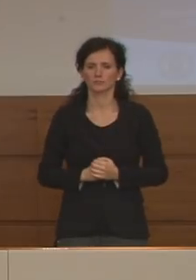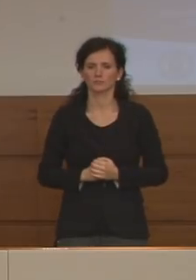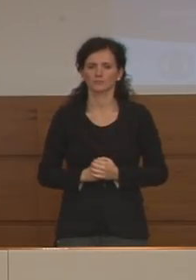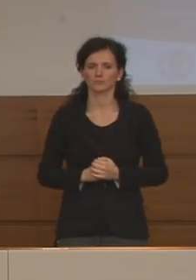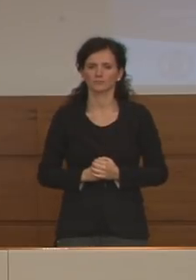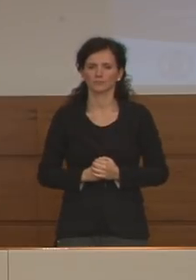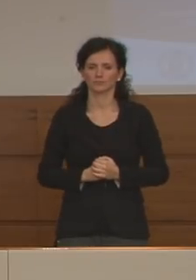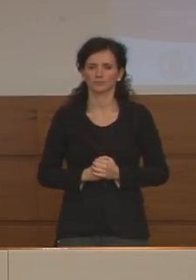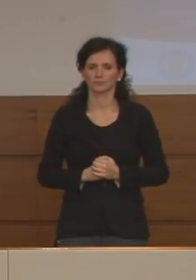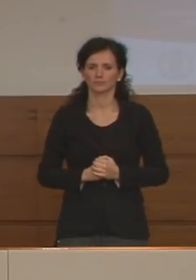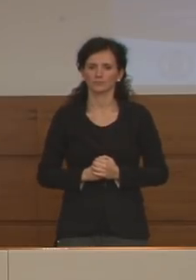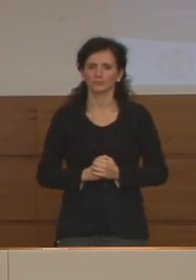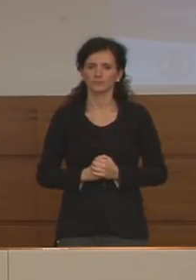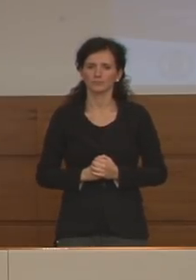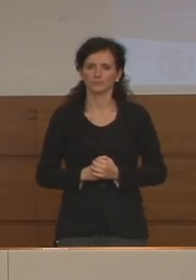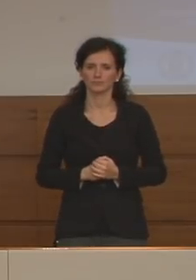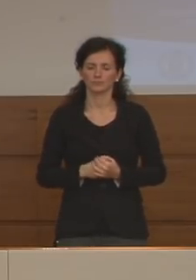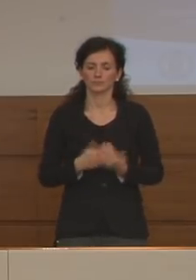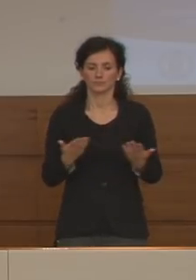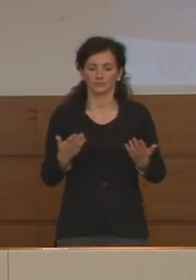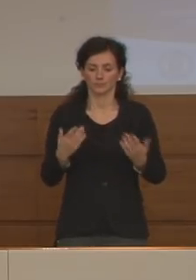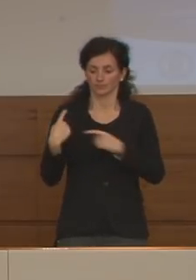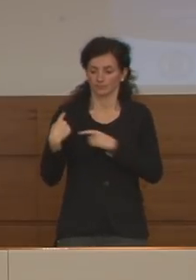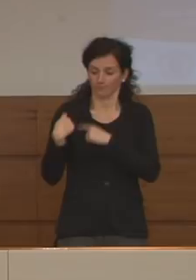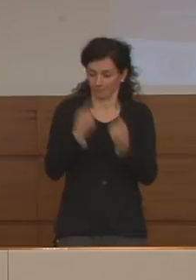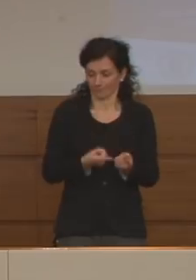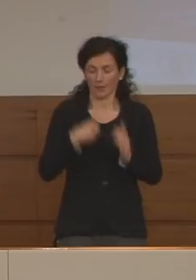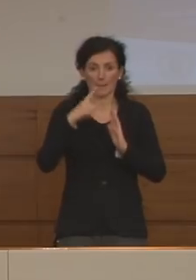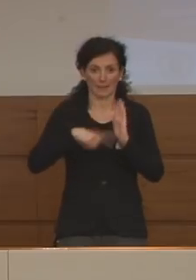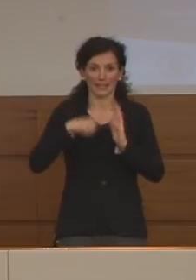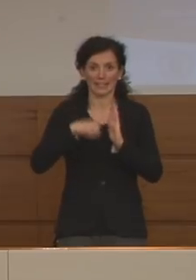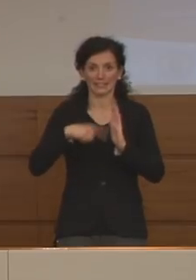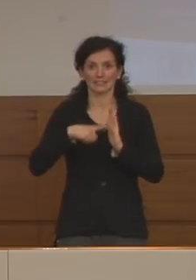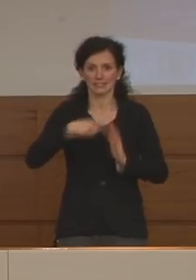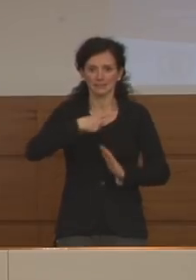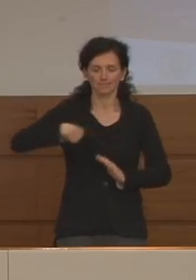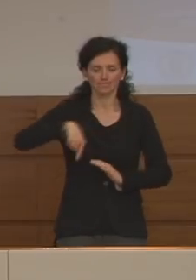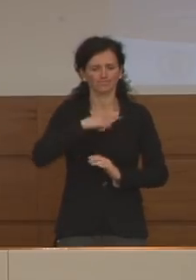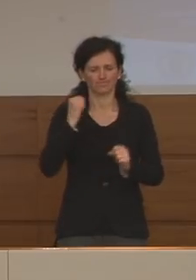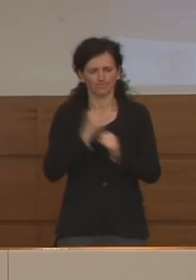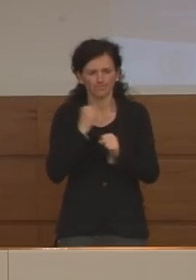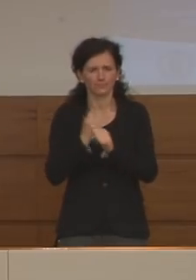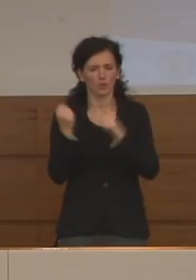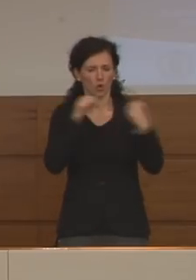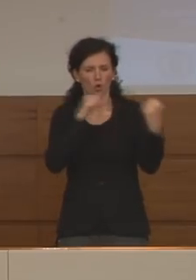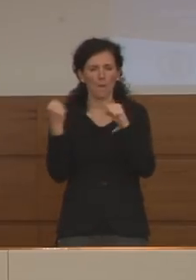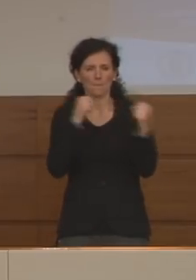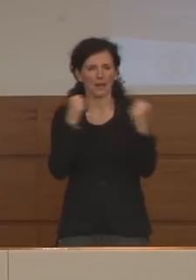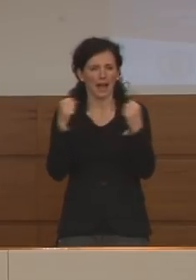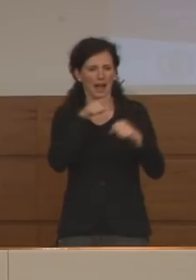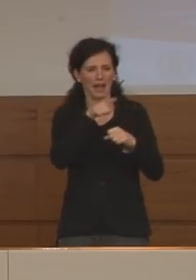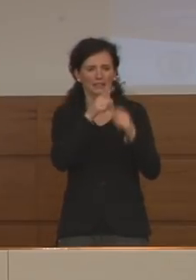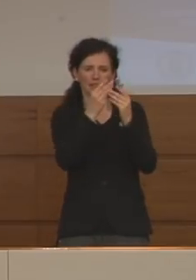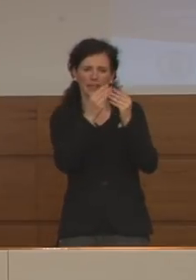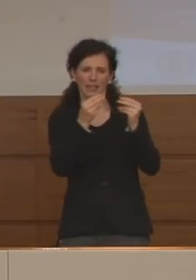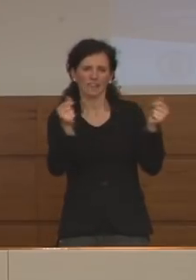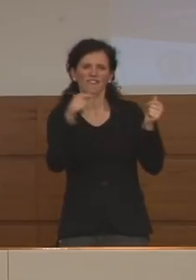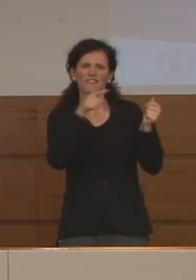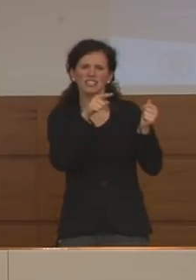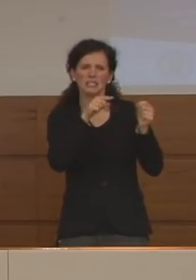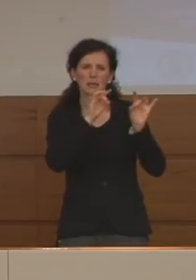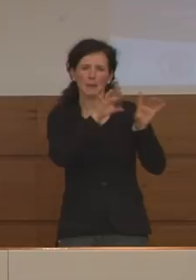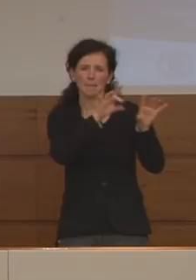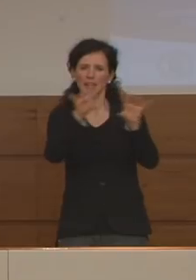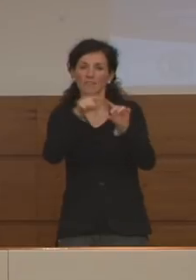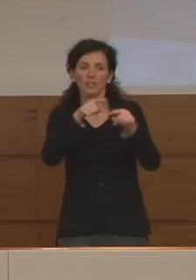questi mesi che stiamo combattendo senza sosta contro un nemico invisibile tanti tra gli operatori sanitari